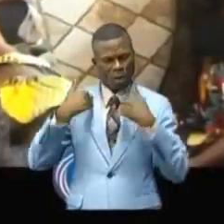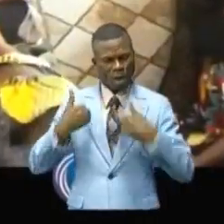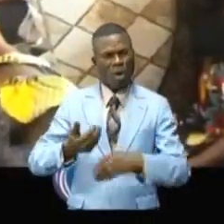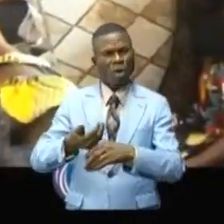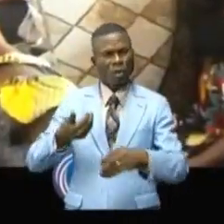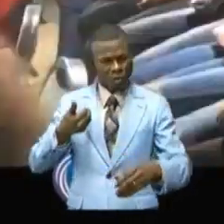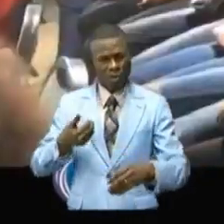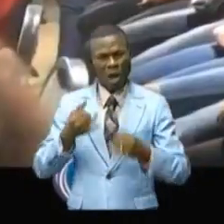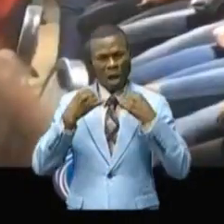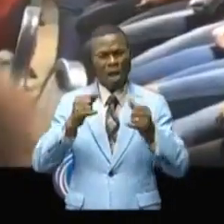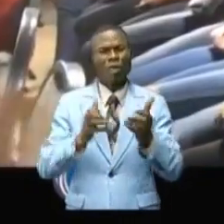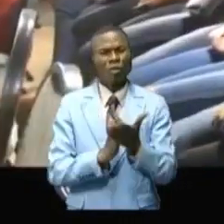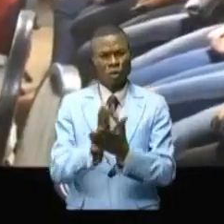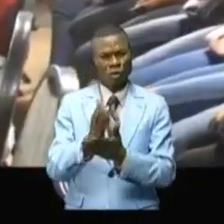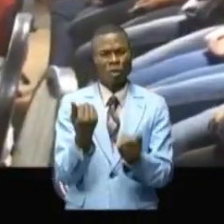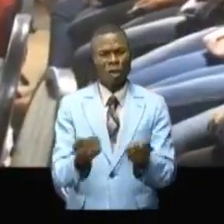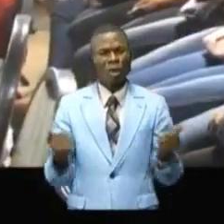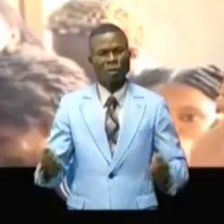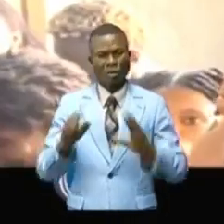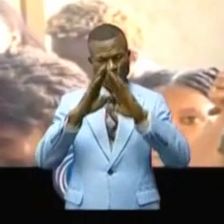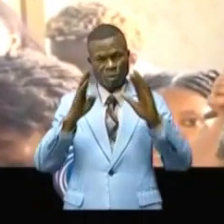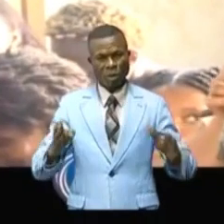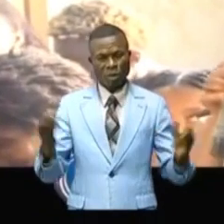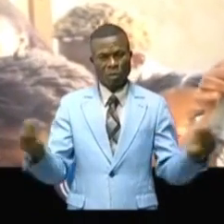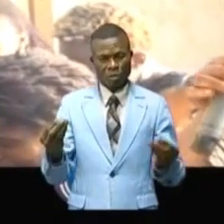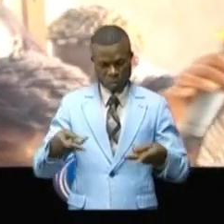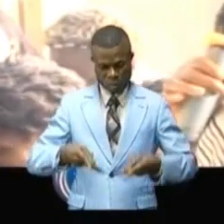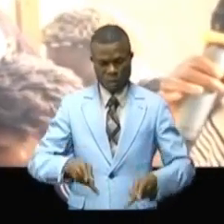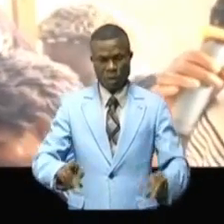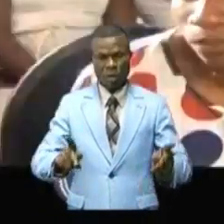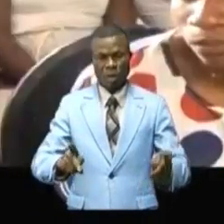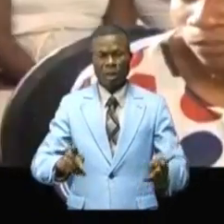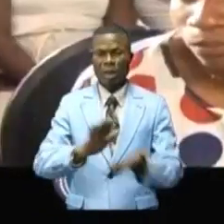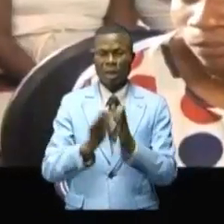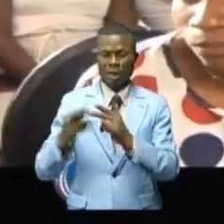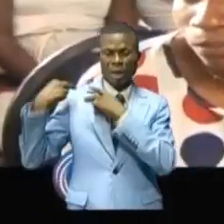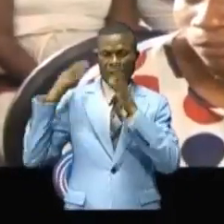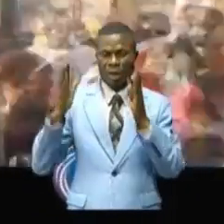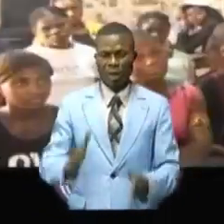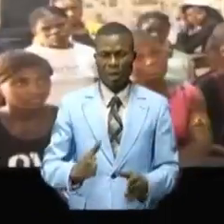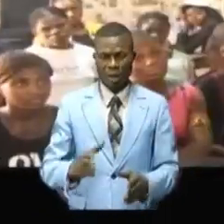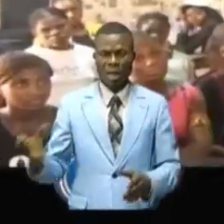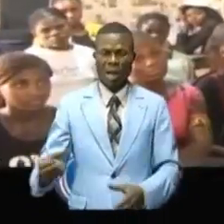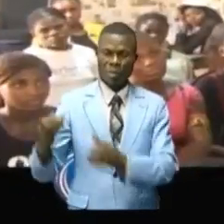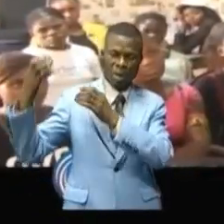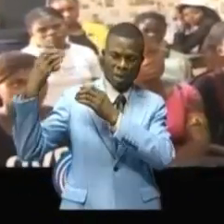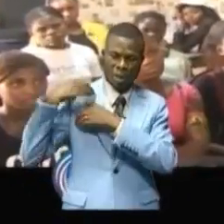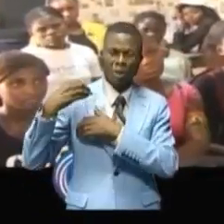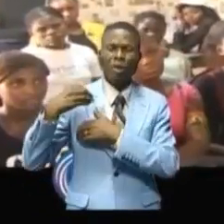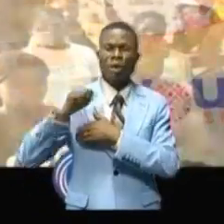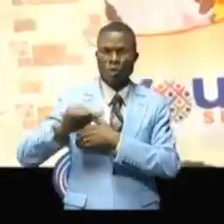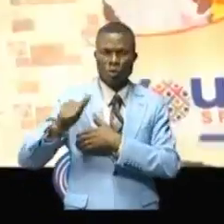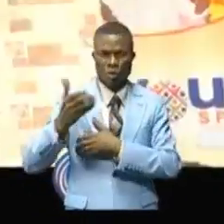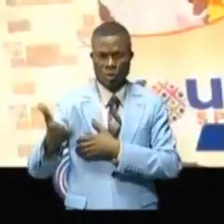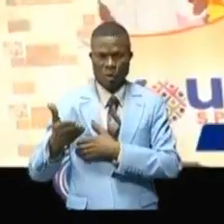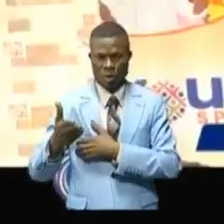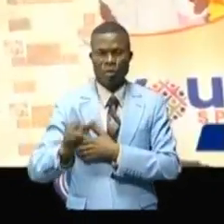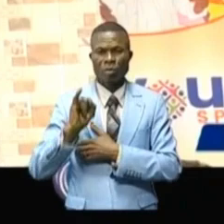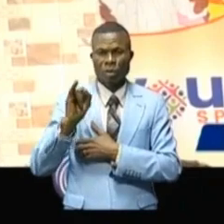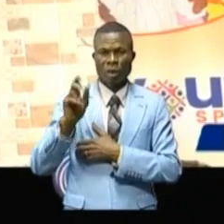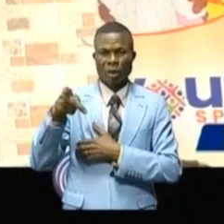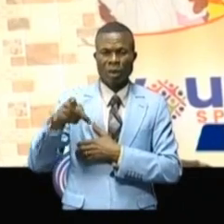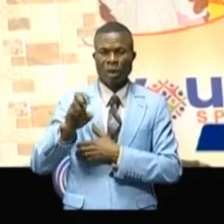d'apporter la bonne information à leurs enfants afin de permettre leur autonomie et de prendre seule la décision. L'AIPAS a saisi